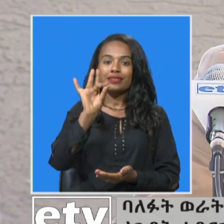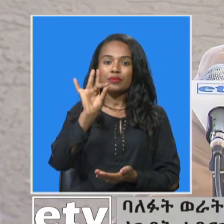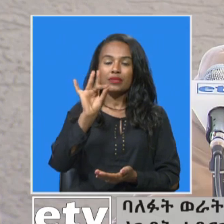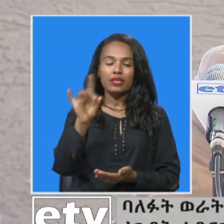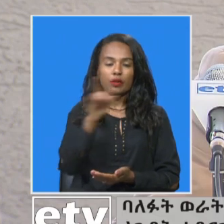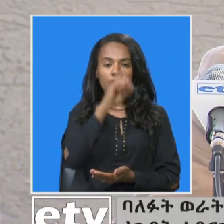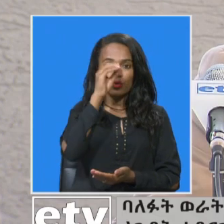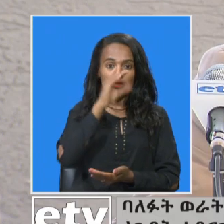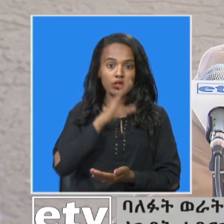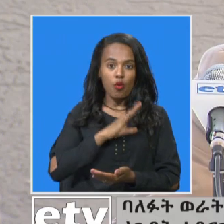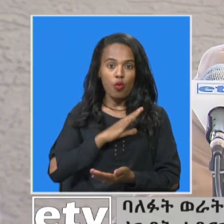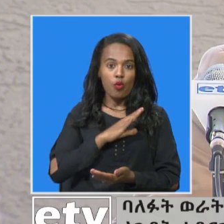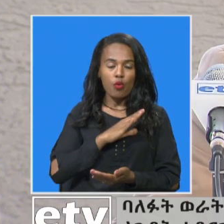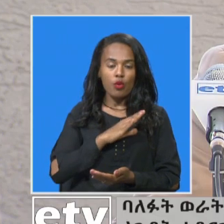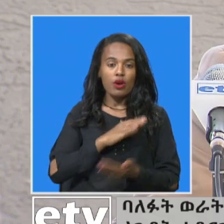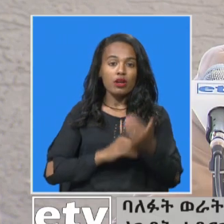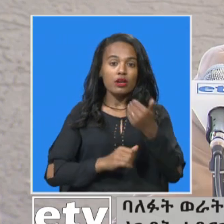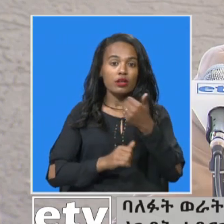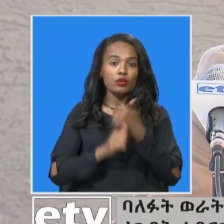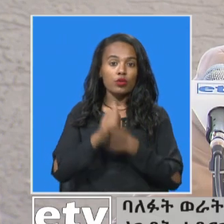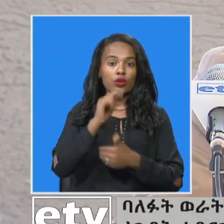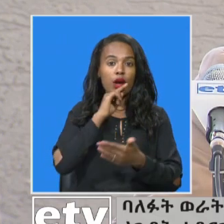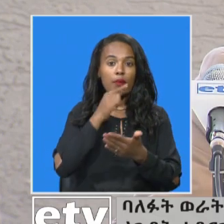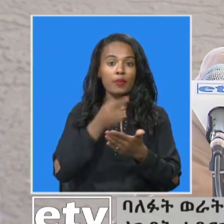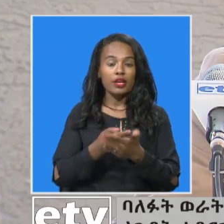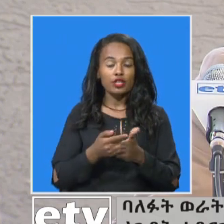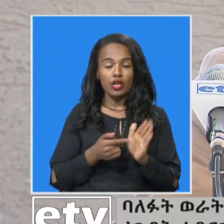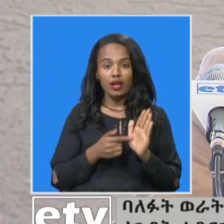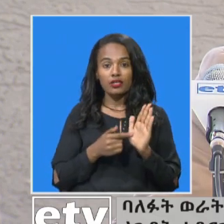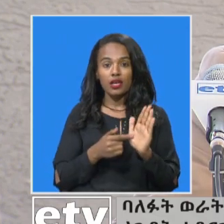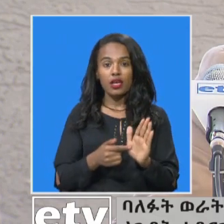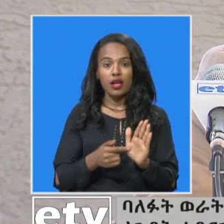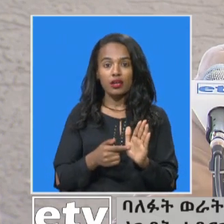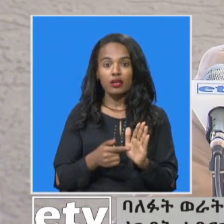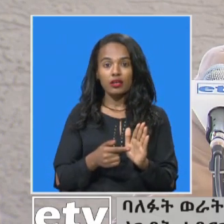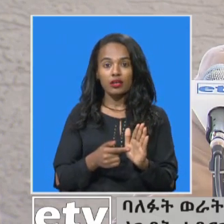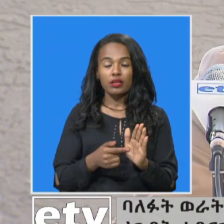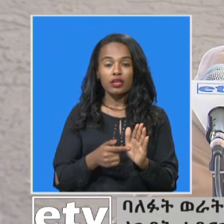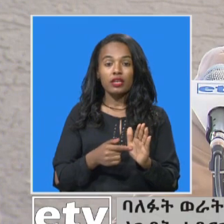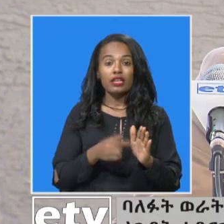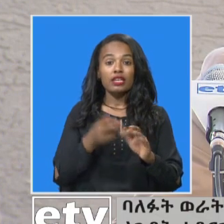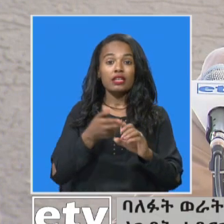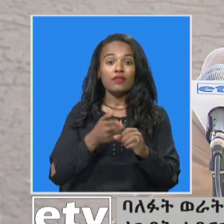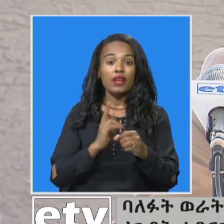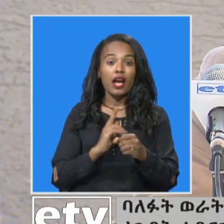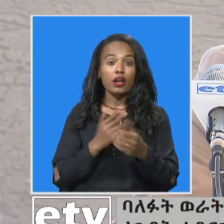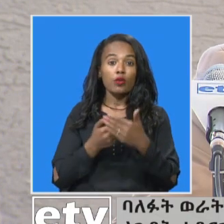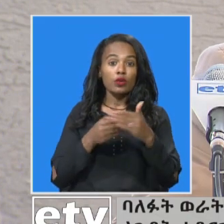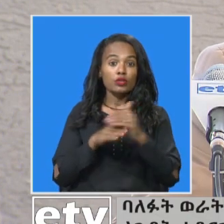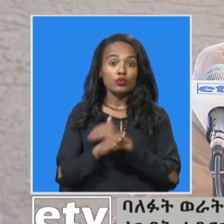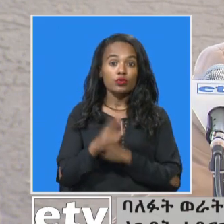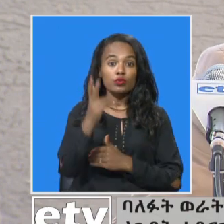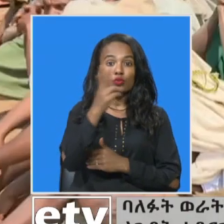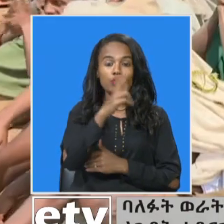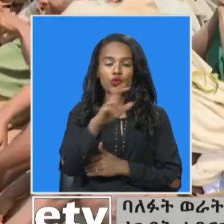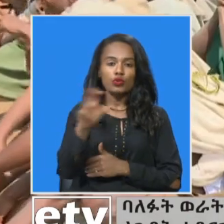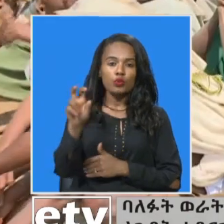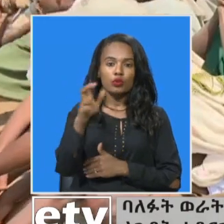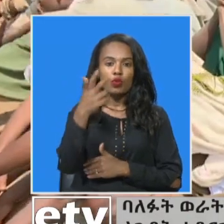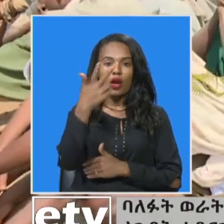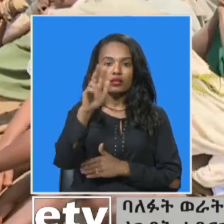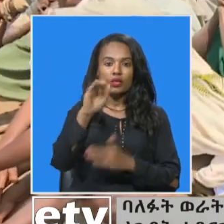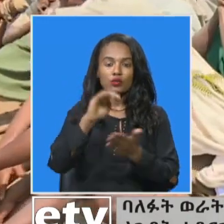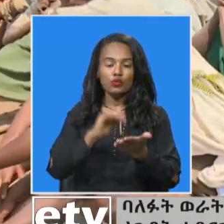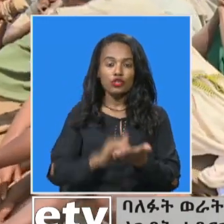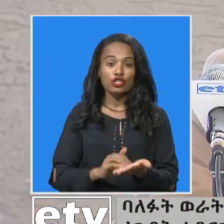1,095,358 የሚሆን ሰው እንደተጎዳ መረጃዎች ያሳዩናል። የተፈናቀሉ ከዚህ ውስጥ